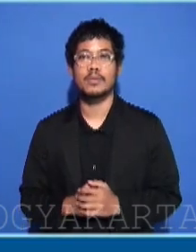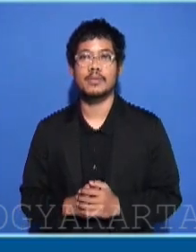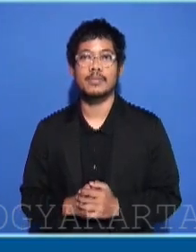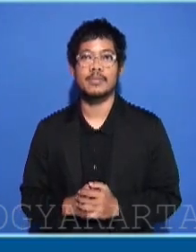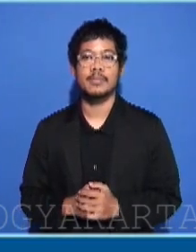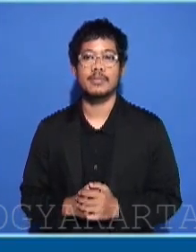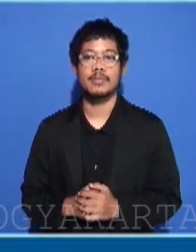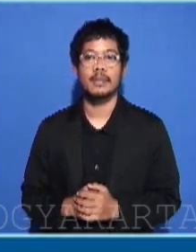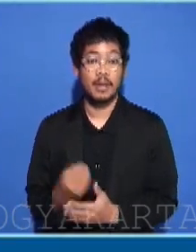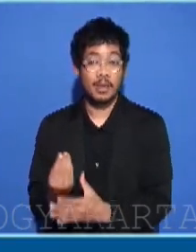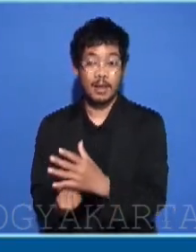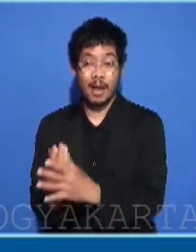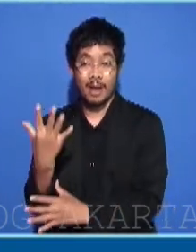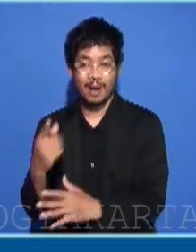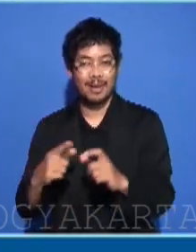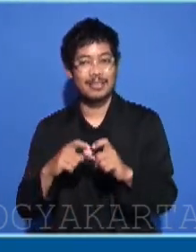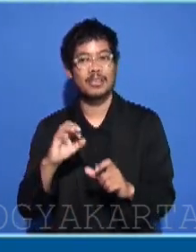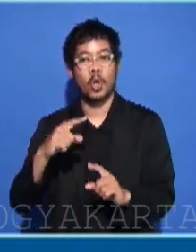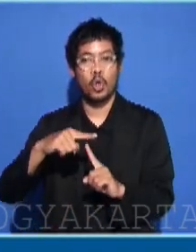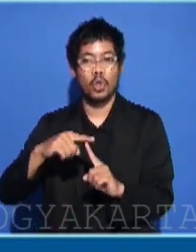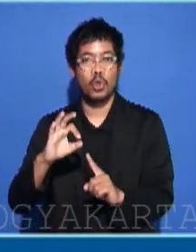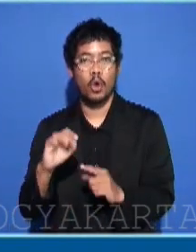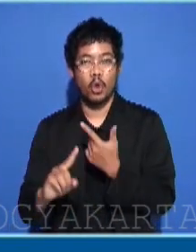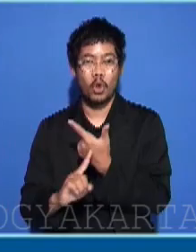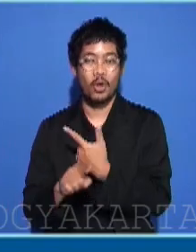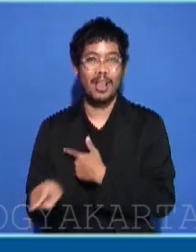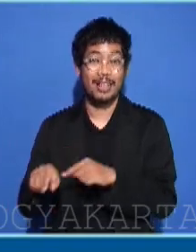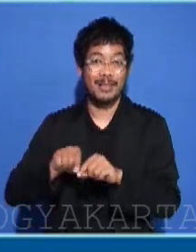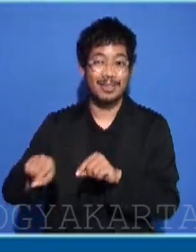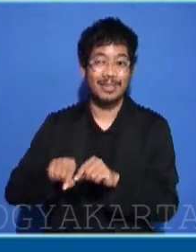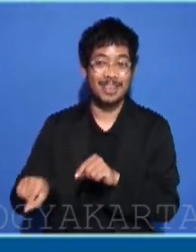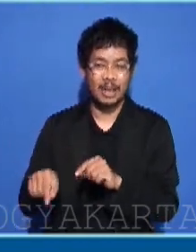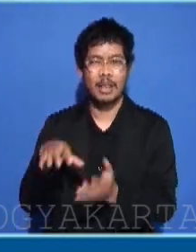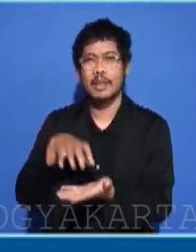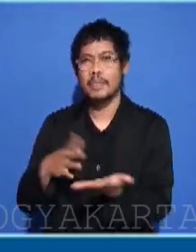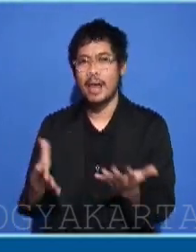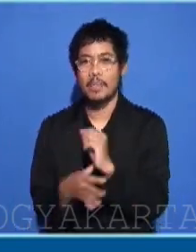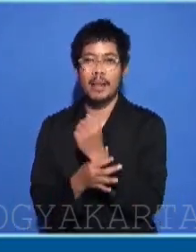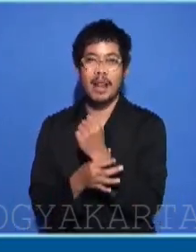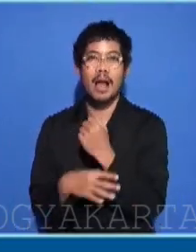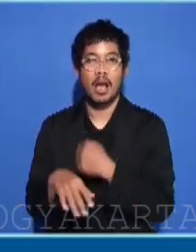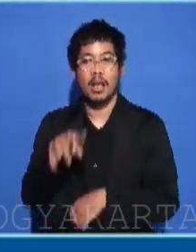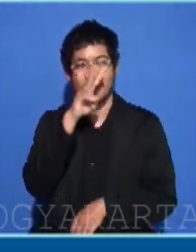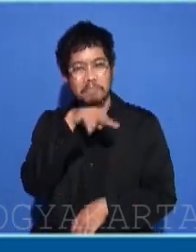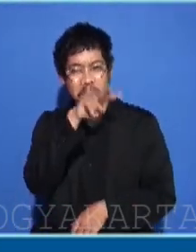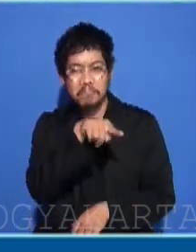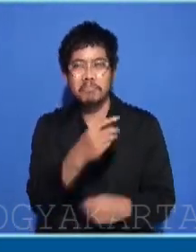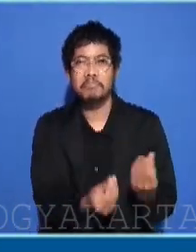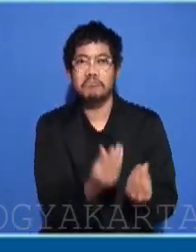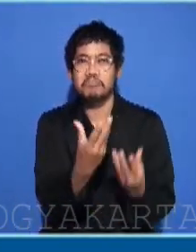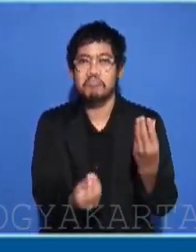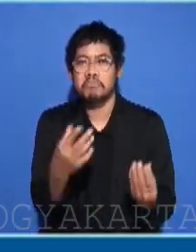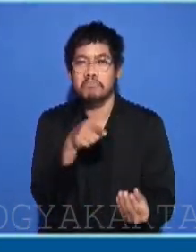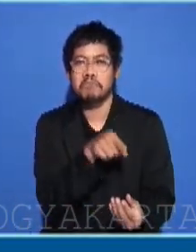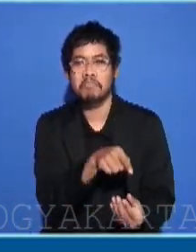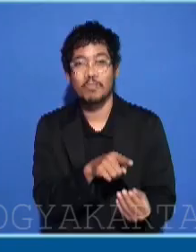Taneman soto ingkang dipuntanem dening Nurkolis saking luar Magelang menika menawi dipun pirsani witipun boten mejaji.